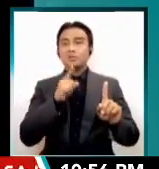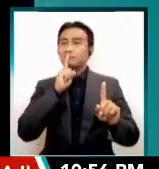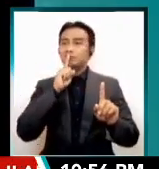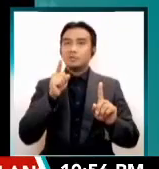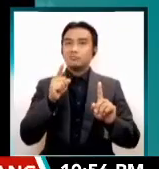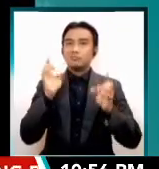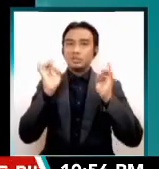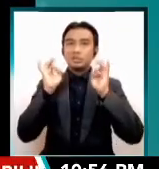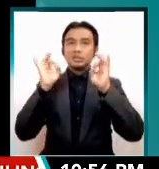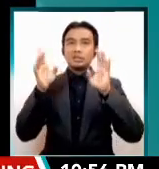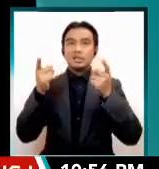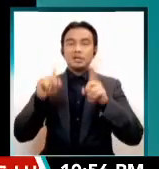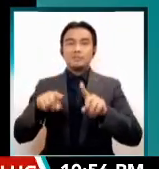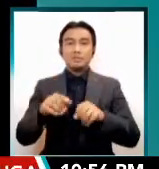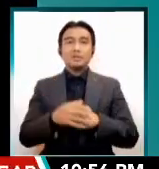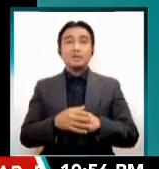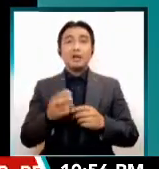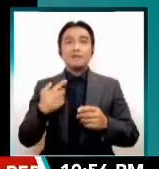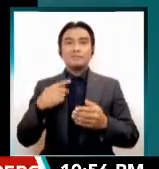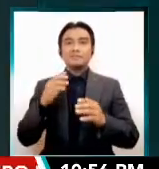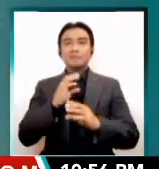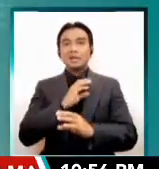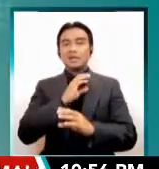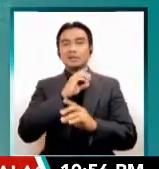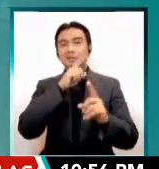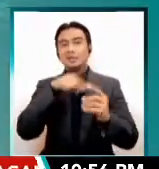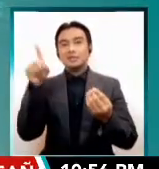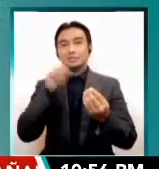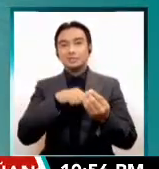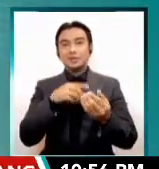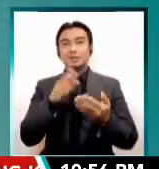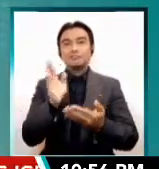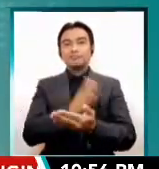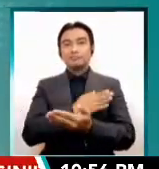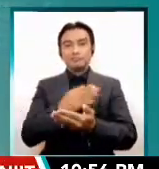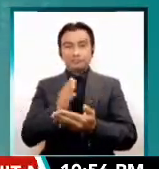Kanselado na ang ikalawang araw ng music festival matapos ang stampede.